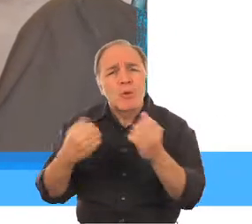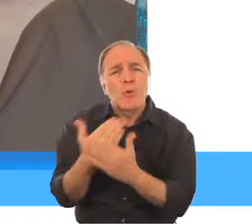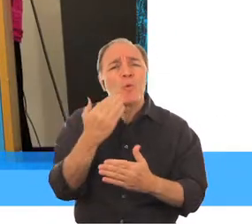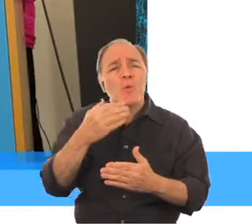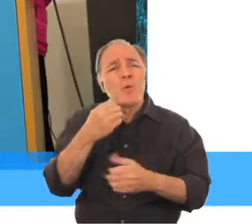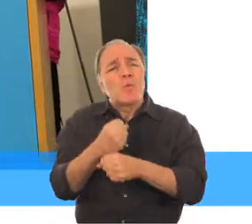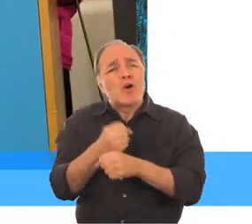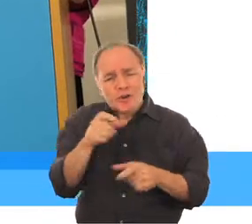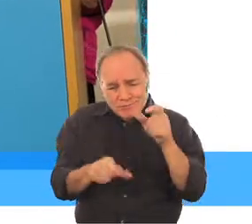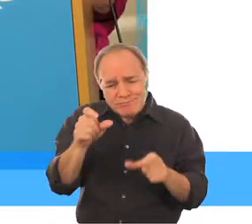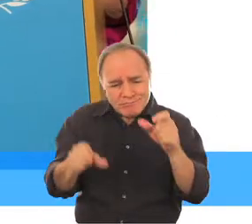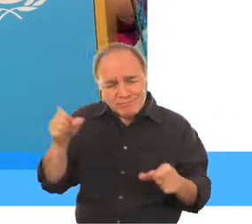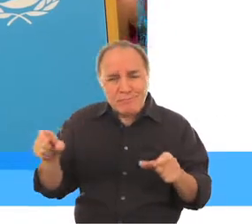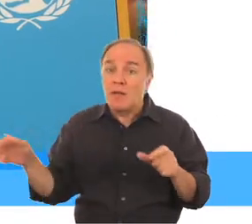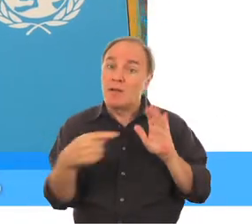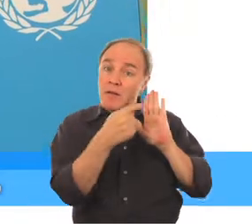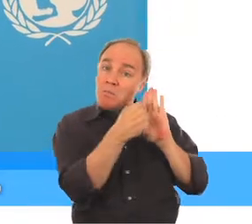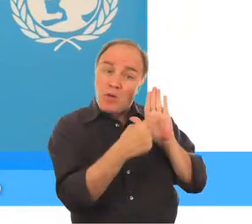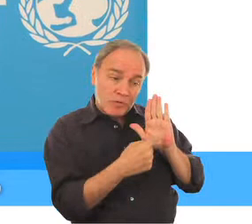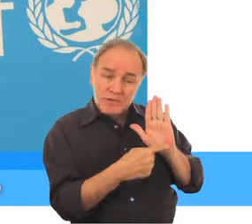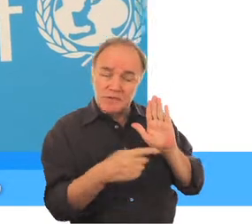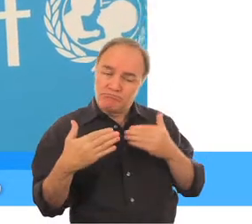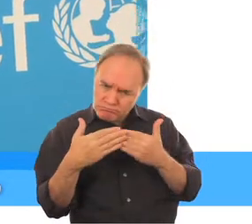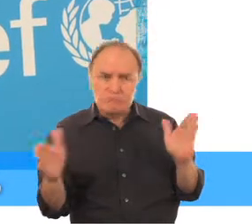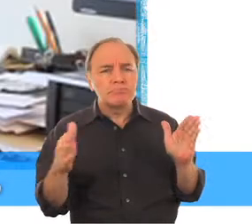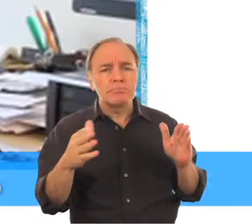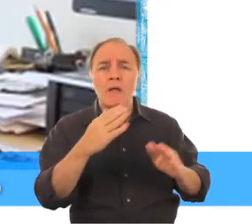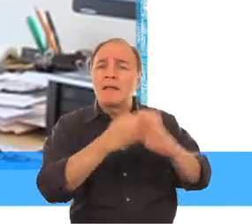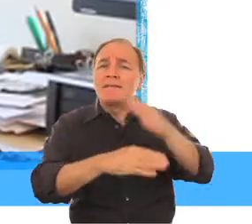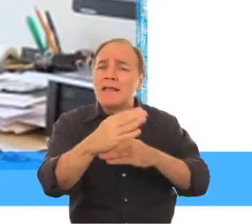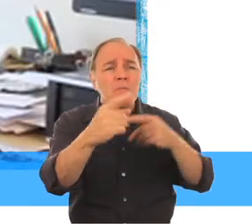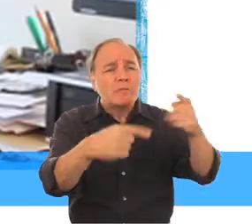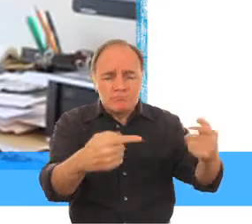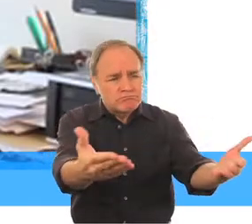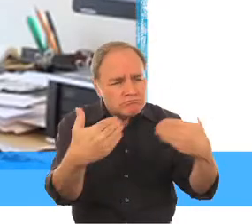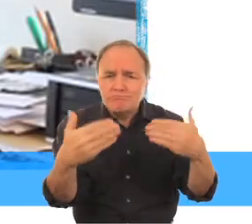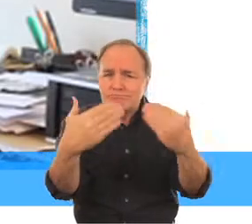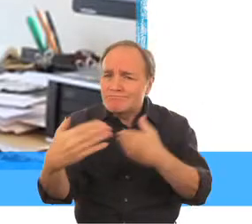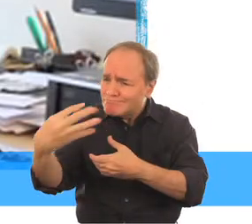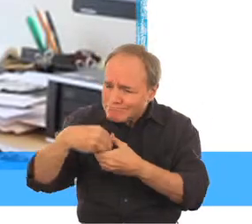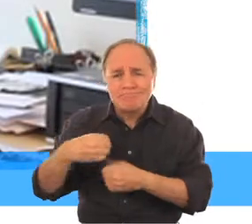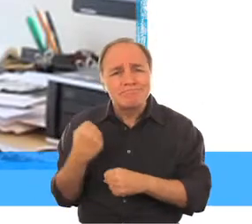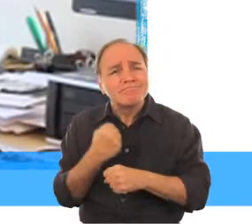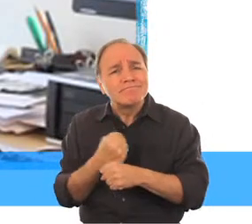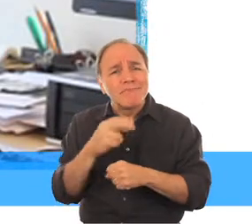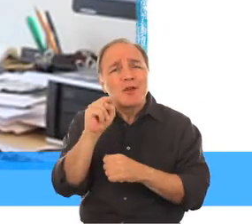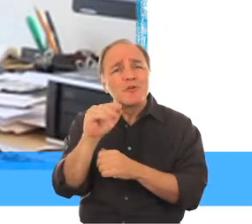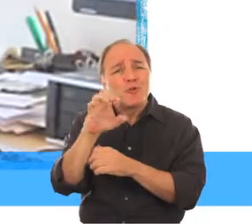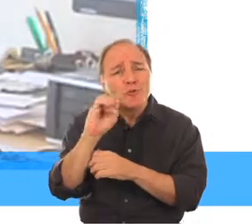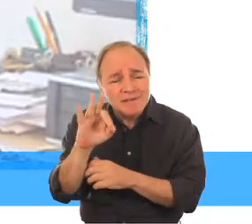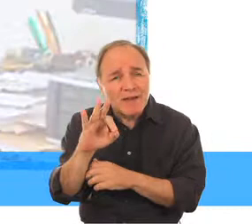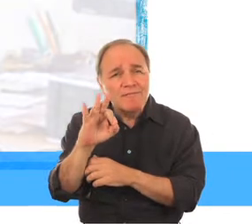de l'accessibilité des locaux, des communications et des informations, et d'un environnement favorable pour le personnel et les visiteurs.